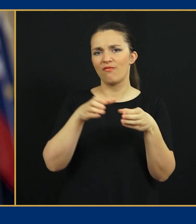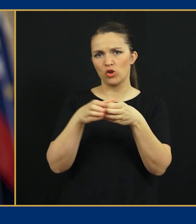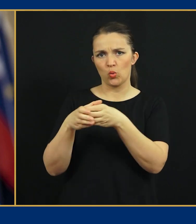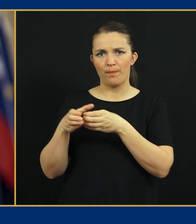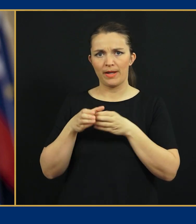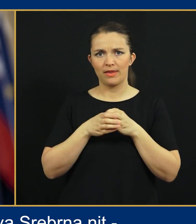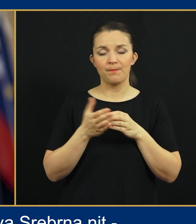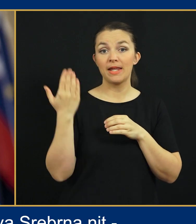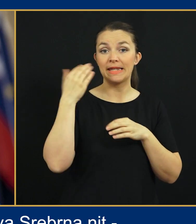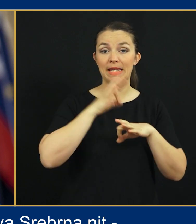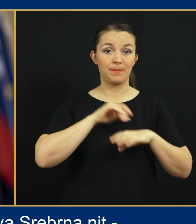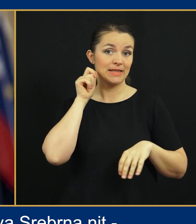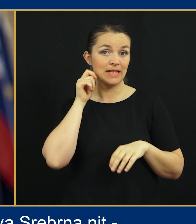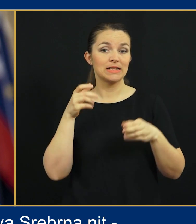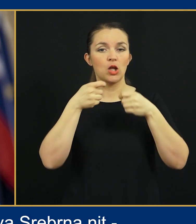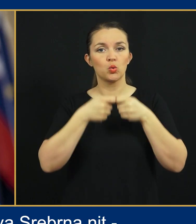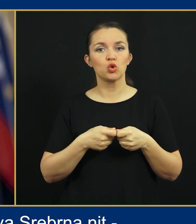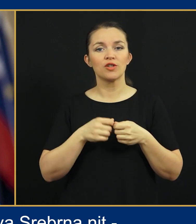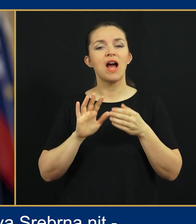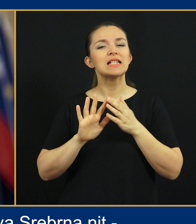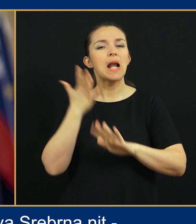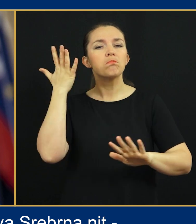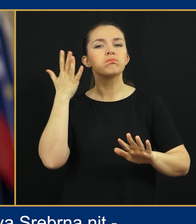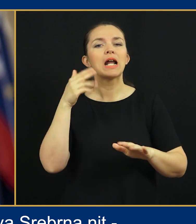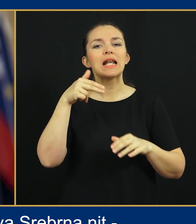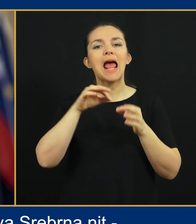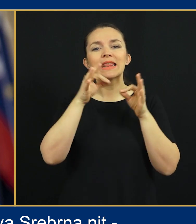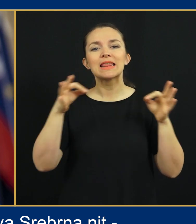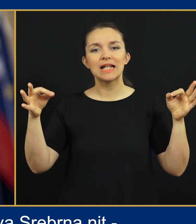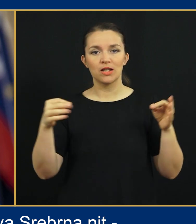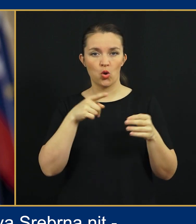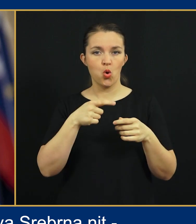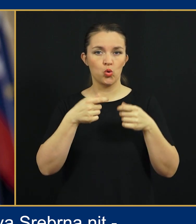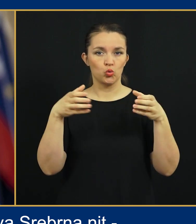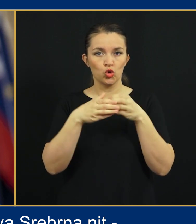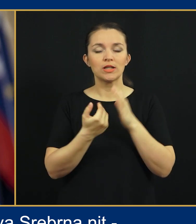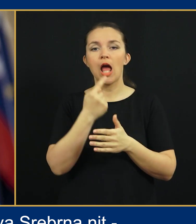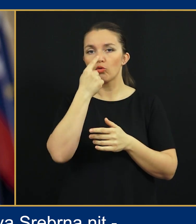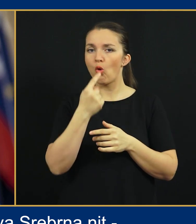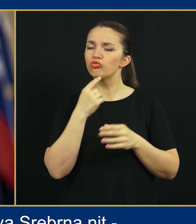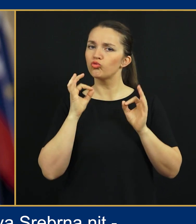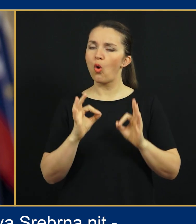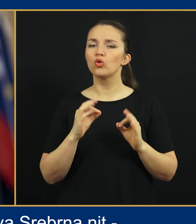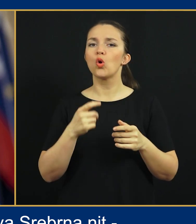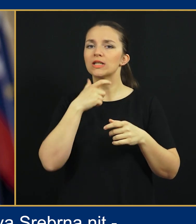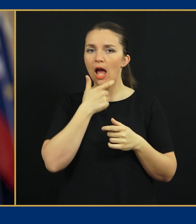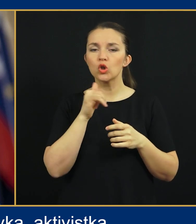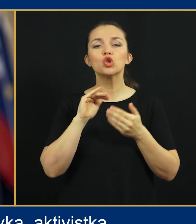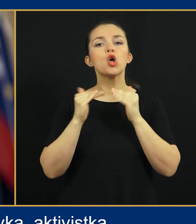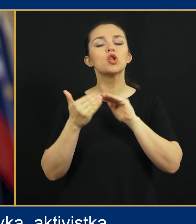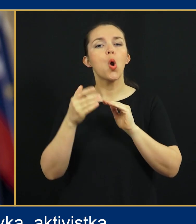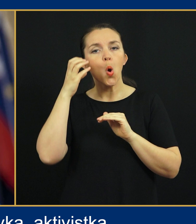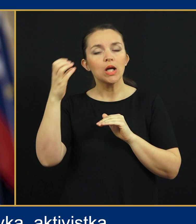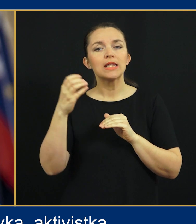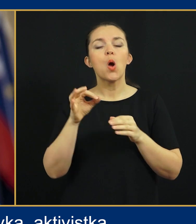skupine. Nekdanja predsednica društva Srebrna nit, Združenja za dostojno starost, je sociologinja,